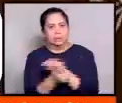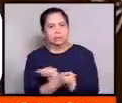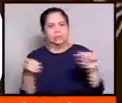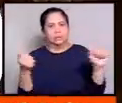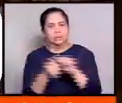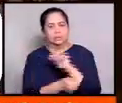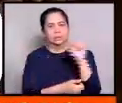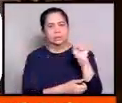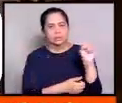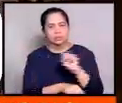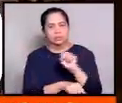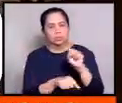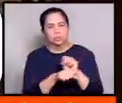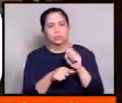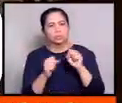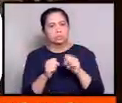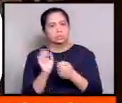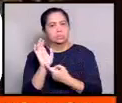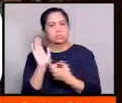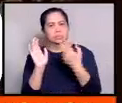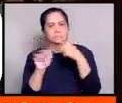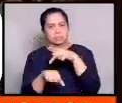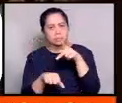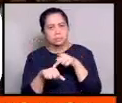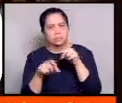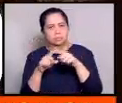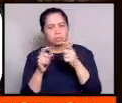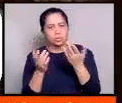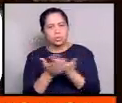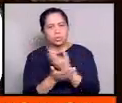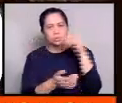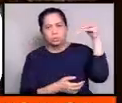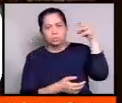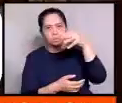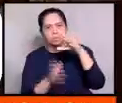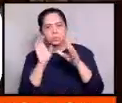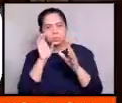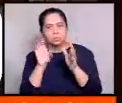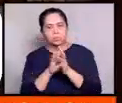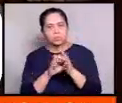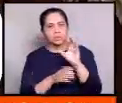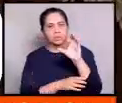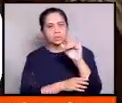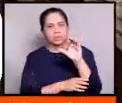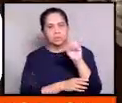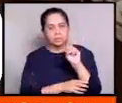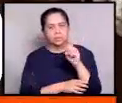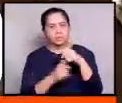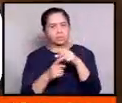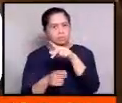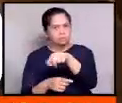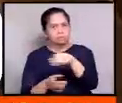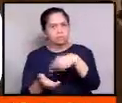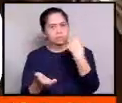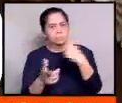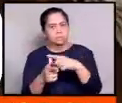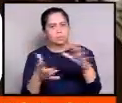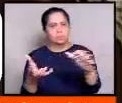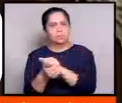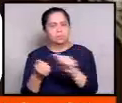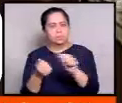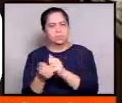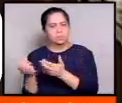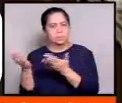ang Scarborough. Pwede raw maging basehan ng Pilipinas ang mga bagong satellite image ng CSIS para singilin ng China sa